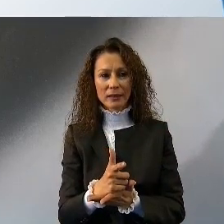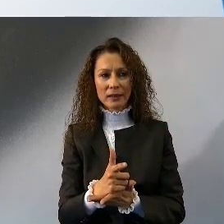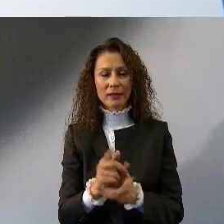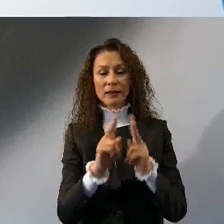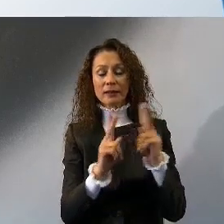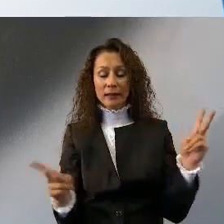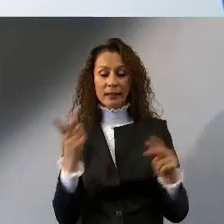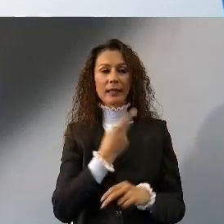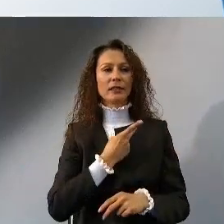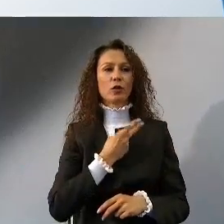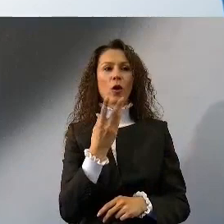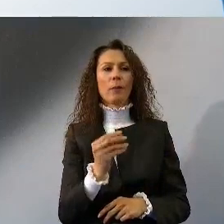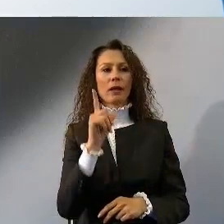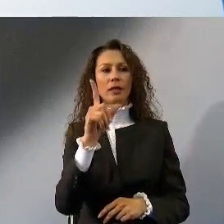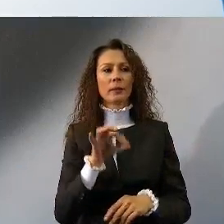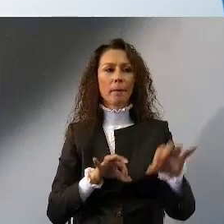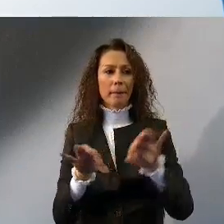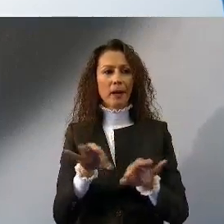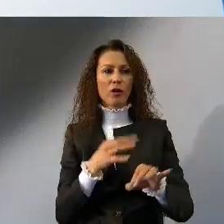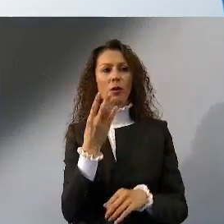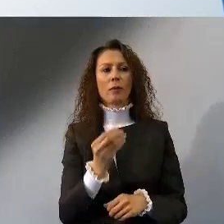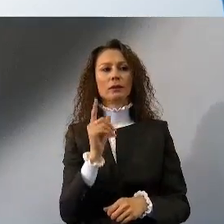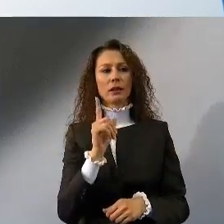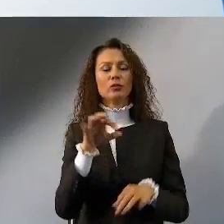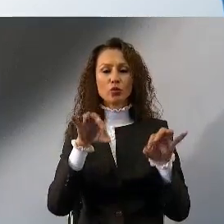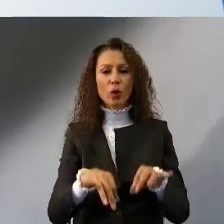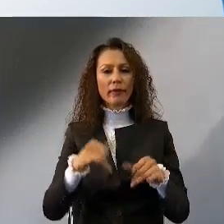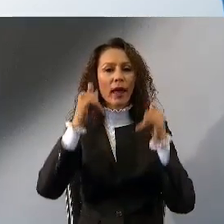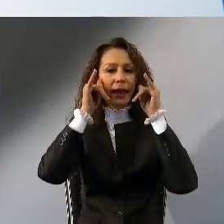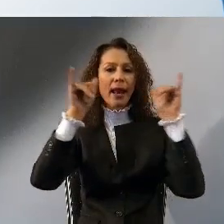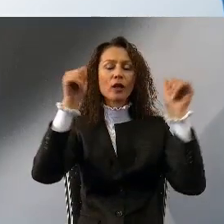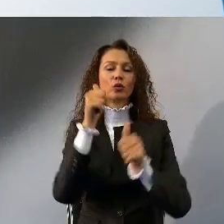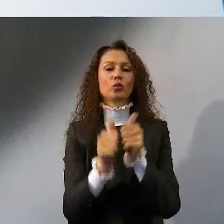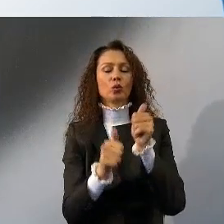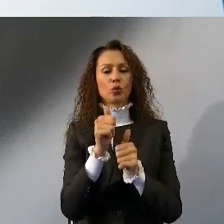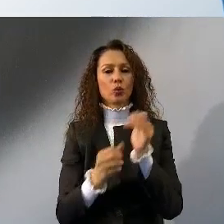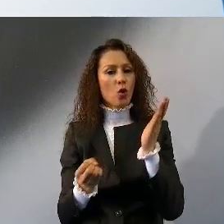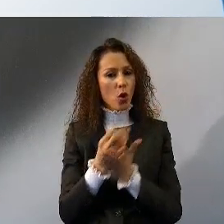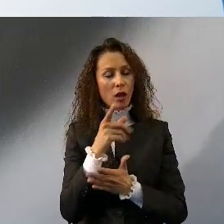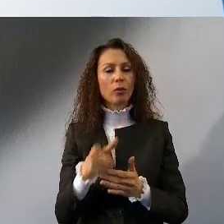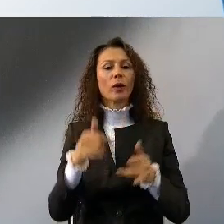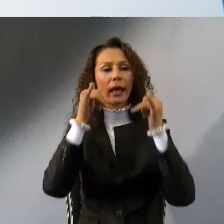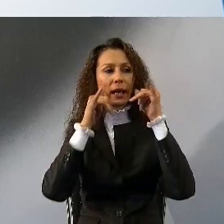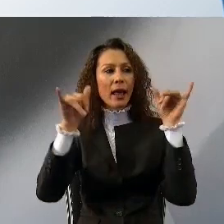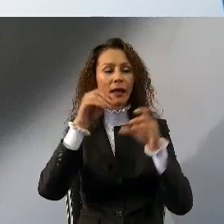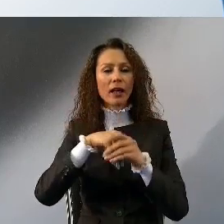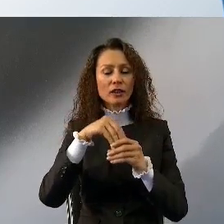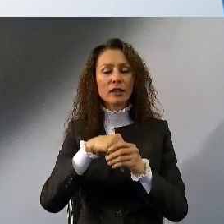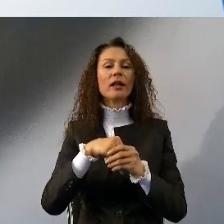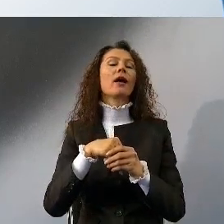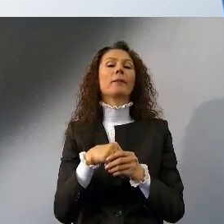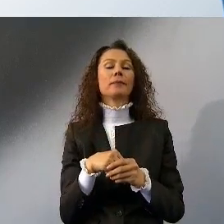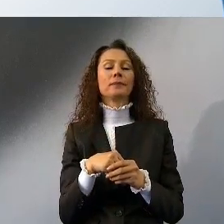kendisi olması lazım. Tarımsal ürün planlaması olması lazım. Şu anda inek sütü üretiyoruz. Bu üretilen inekler, simmentaller,